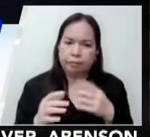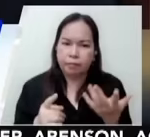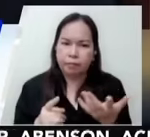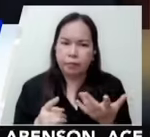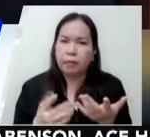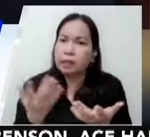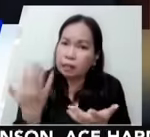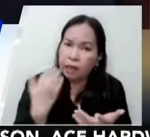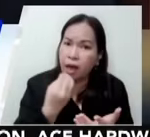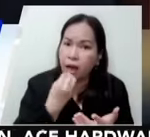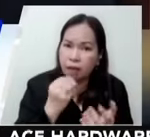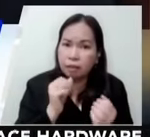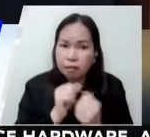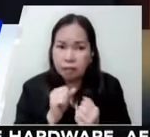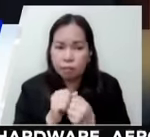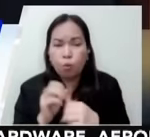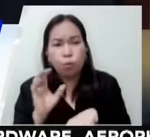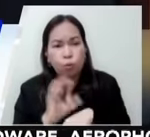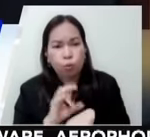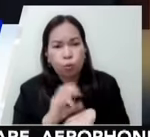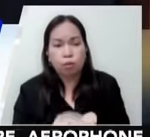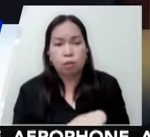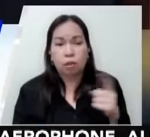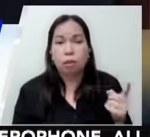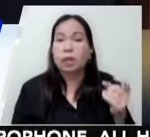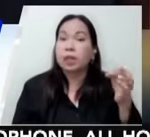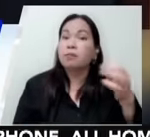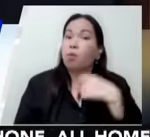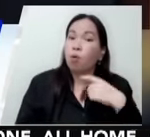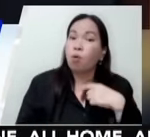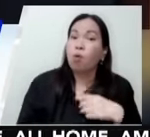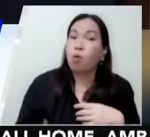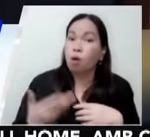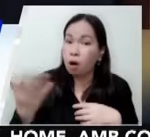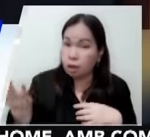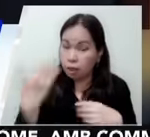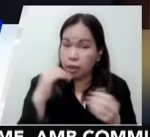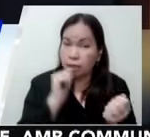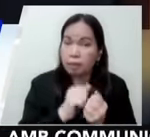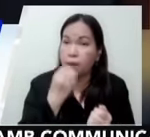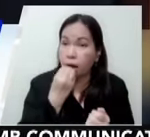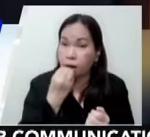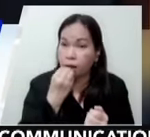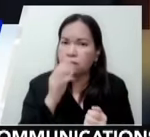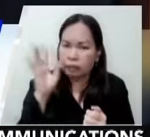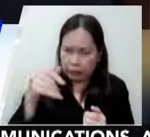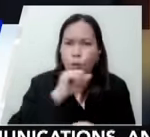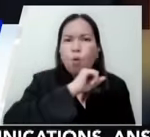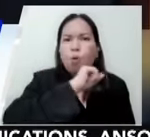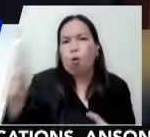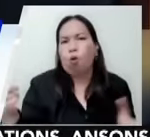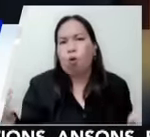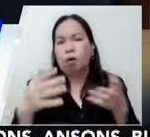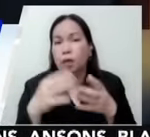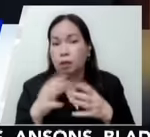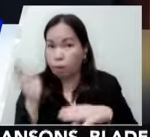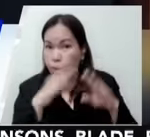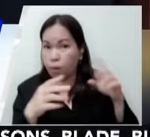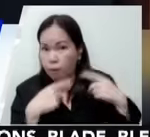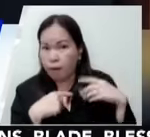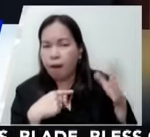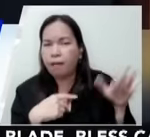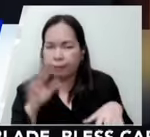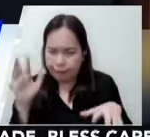magsimba. Pag nag-aya po kumain, lahat po ini-invite ko. Kumbaga, pag alam ko pong may problema yung bata, may ganito, ganyan, may gusto